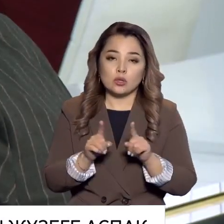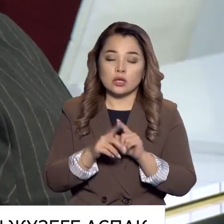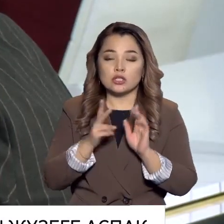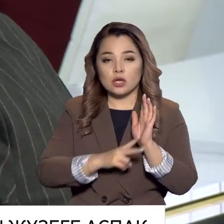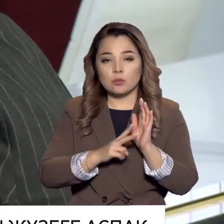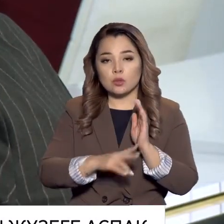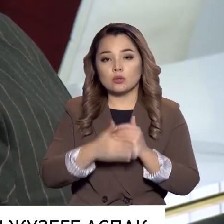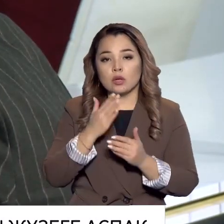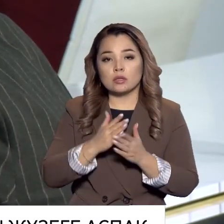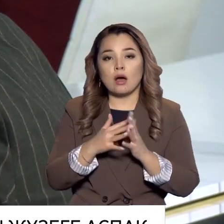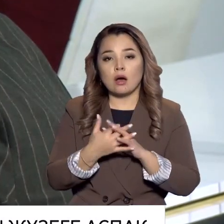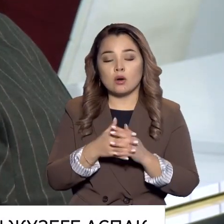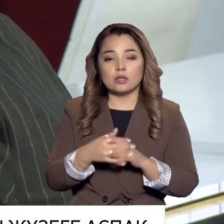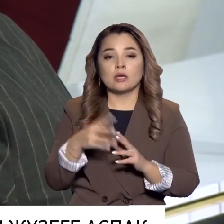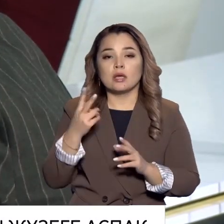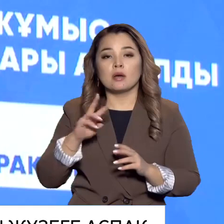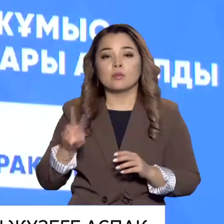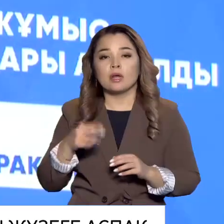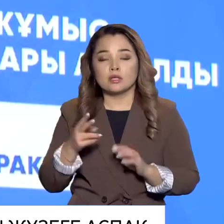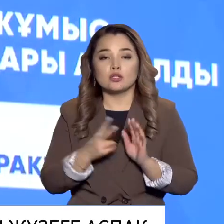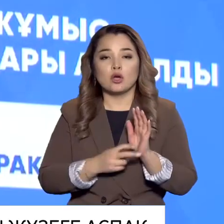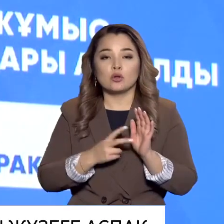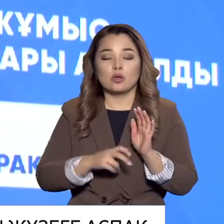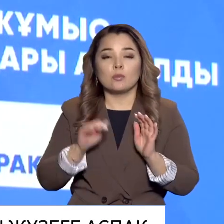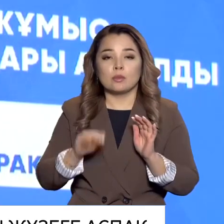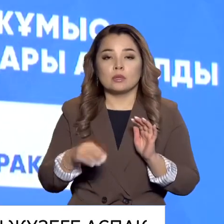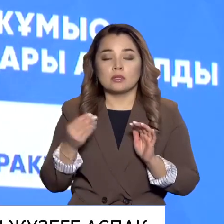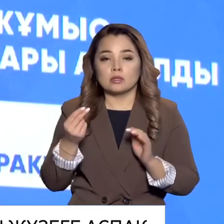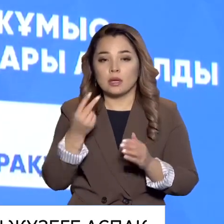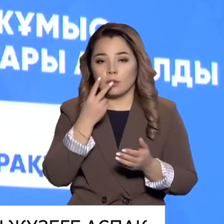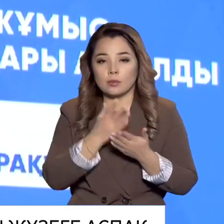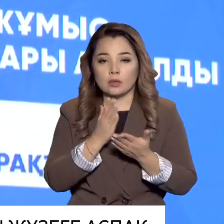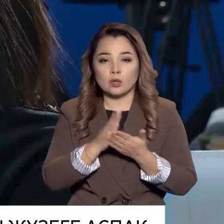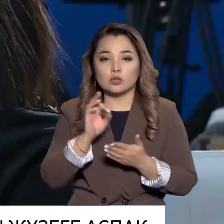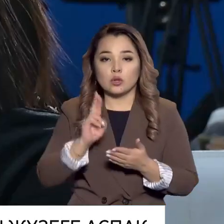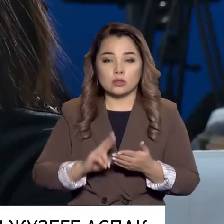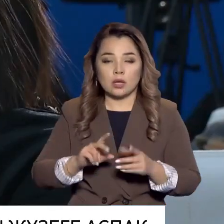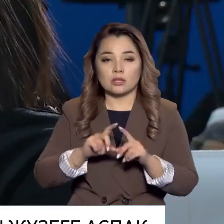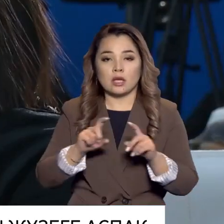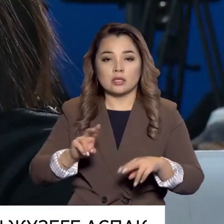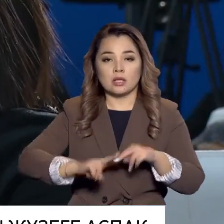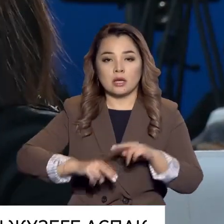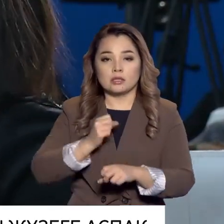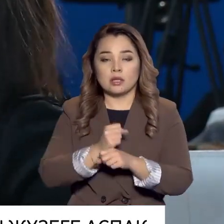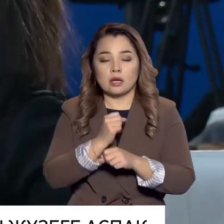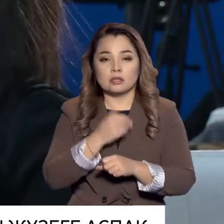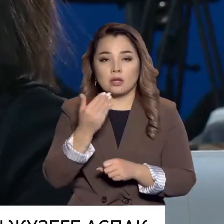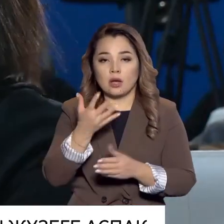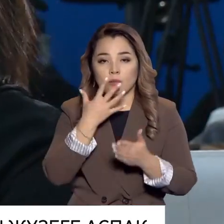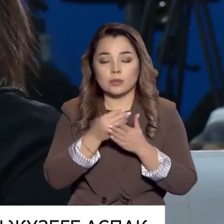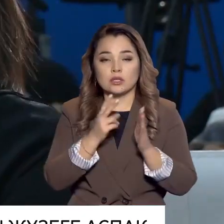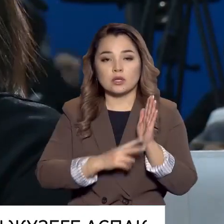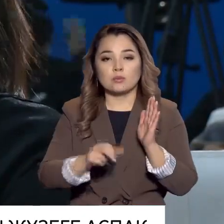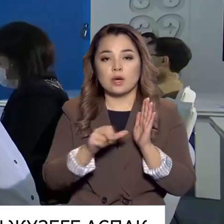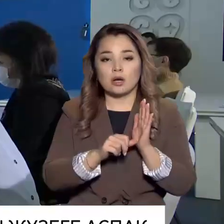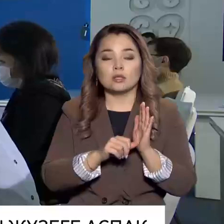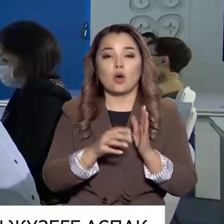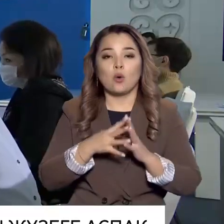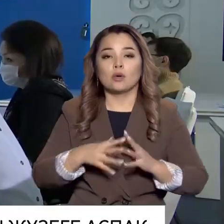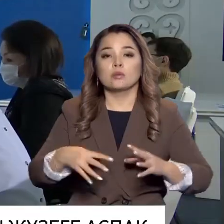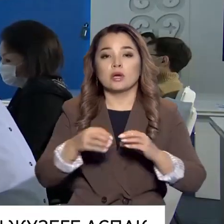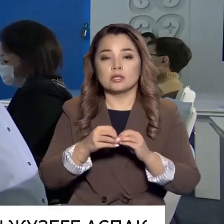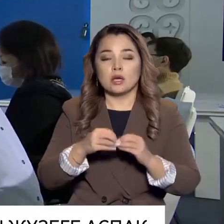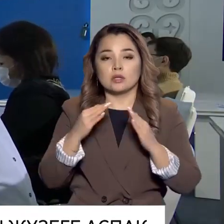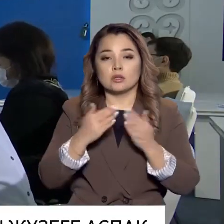ауылда 2 миллиард 800 миллион теңгеге әлеуметтік нысандар соғылған. Ата дәстүр асардың арқасында 76 отбасы баспаналы